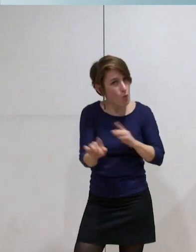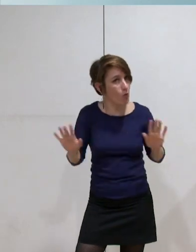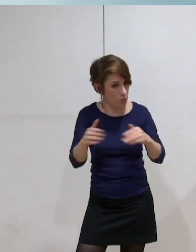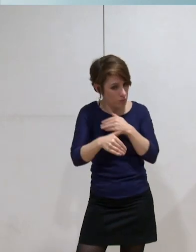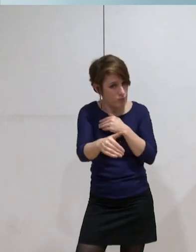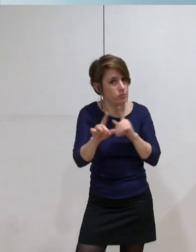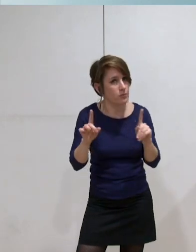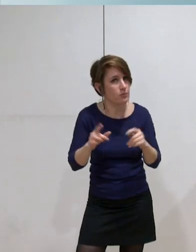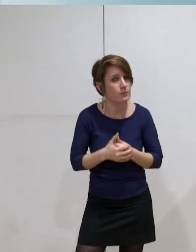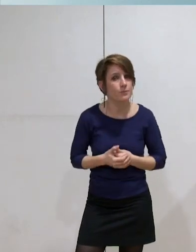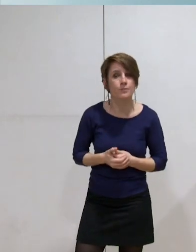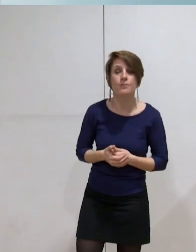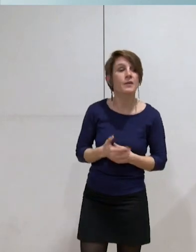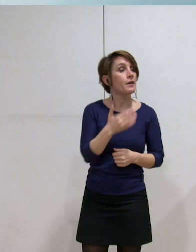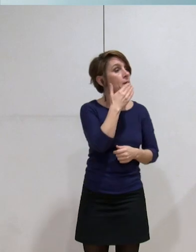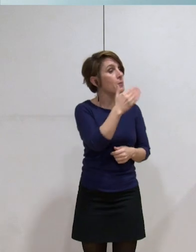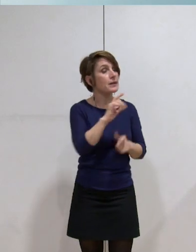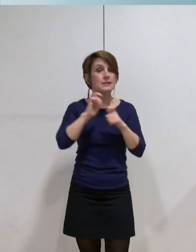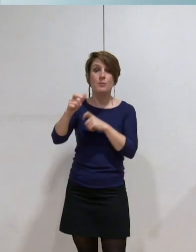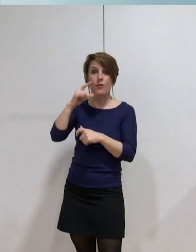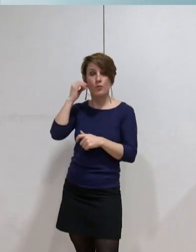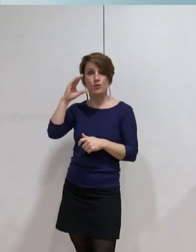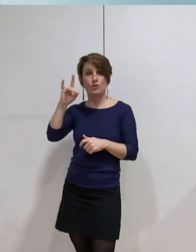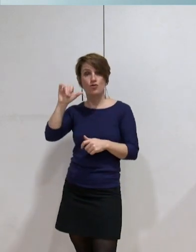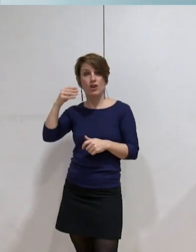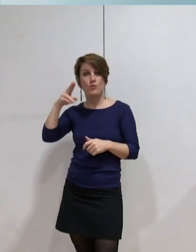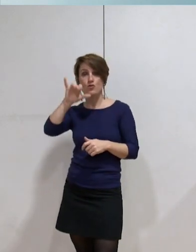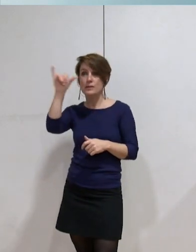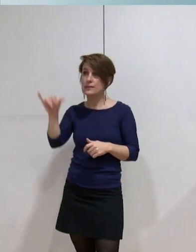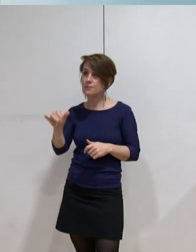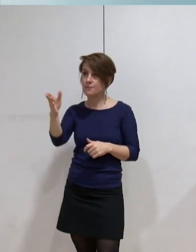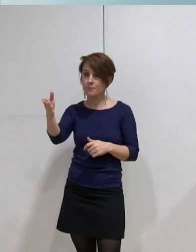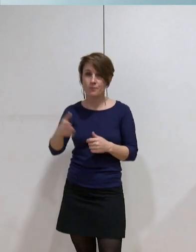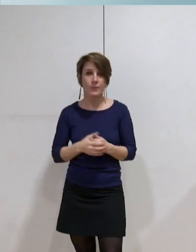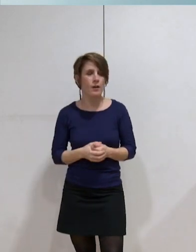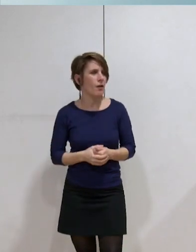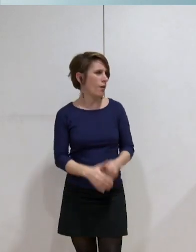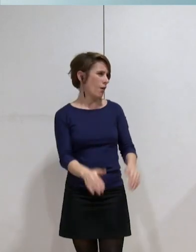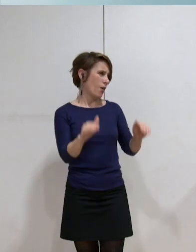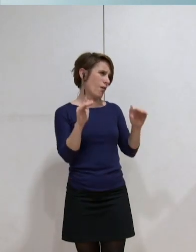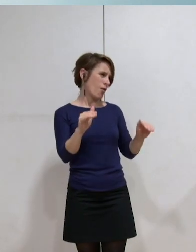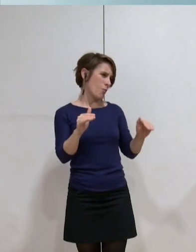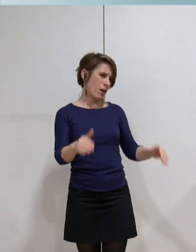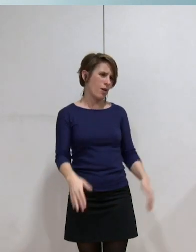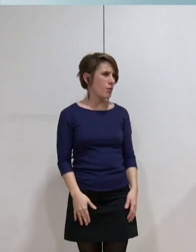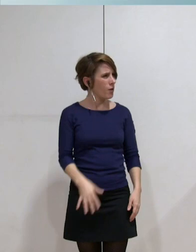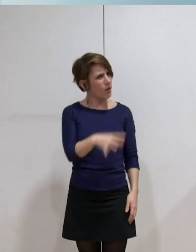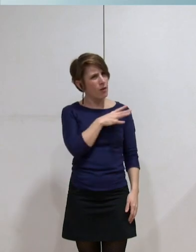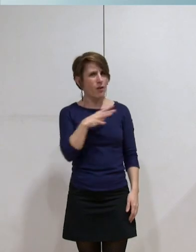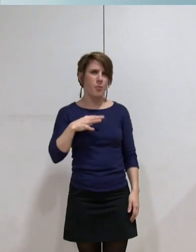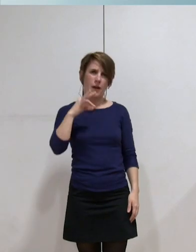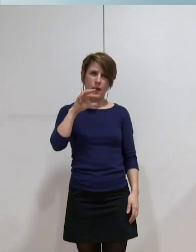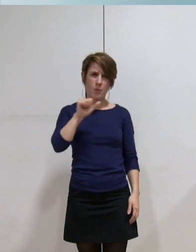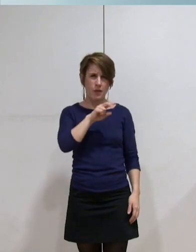approfondie merci monsieur chamussi tout de même madame Tavel il faut être bien